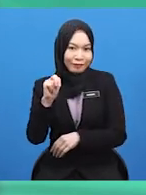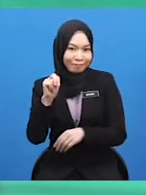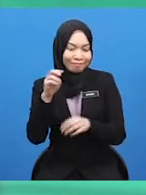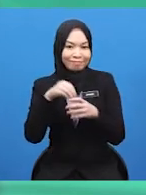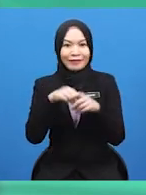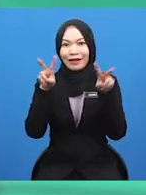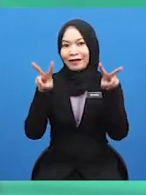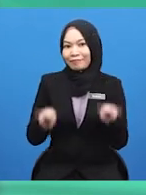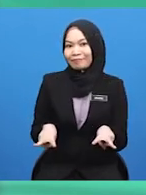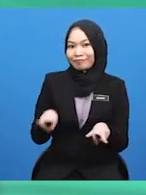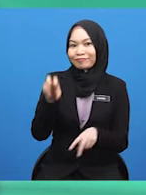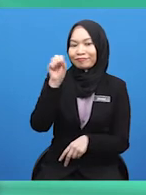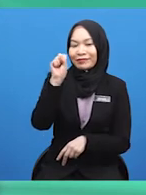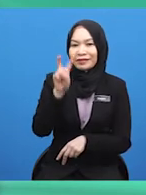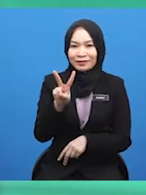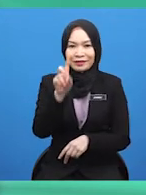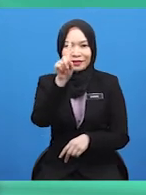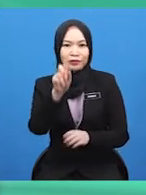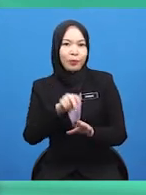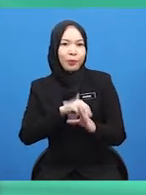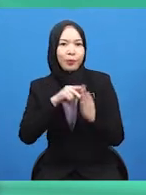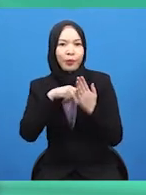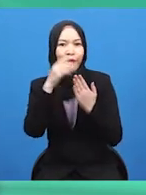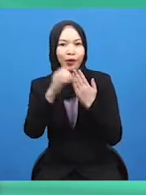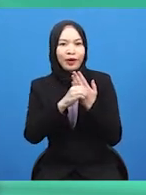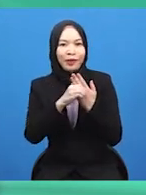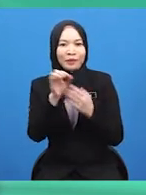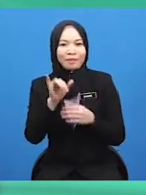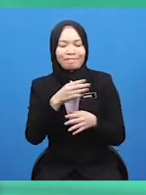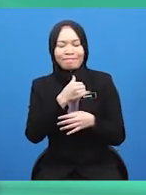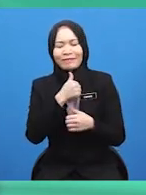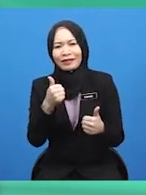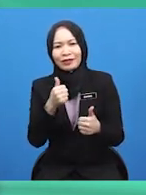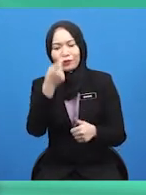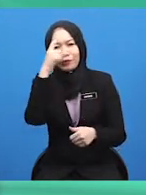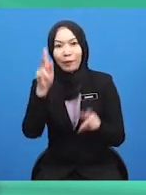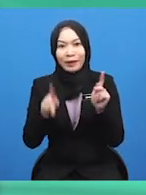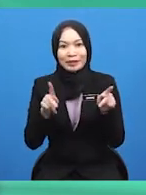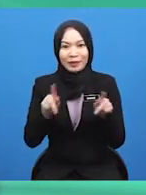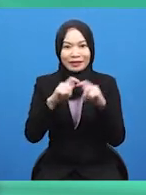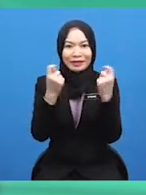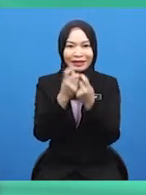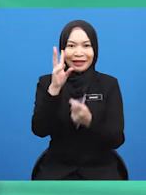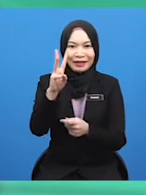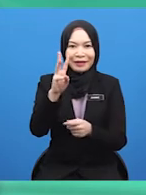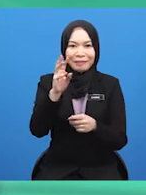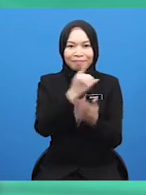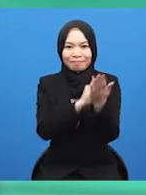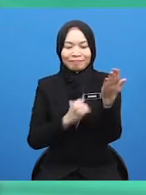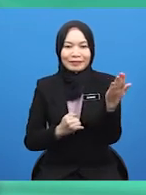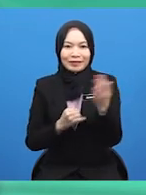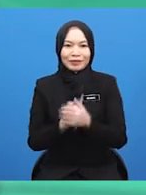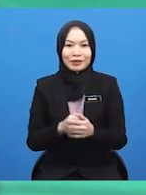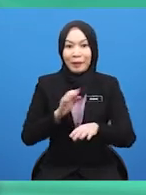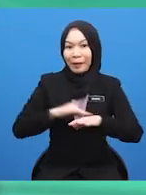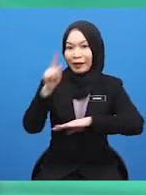Canvas SV. Ya, satu program yang cukup menarik, khas untuk pelajar-pelajar tingkatan 6 seni visual. Dan pastinya pada